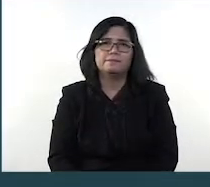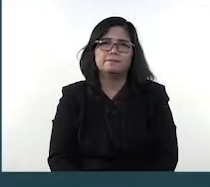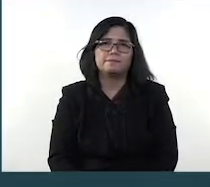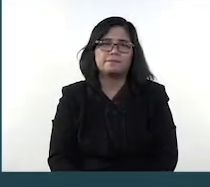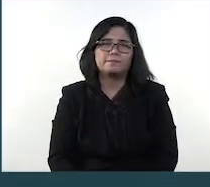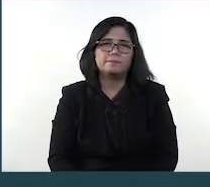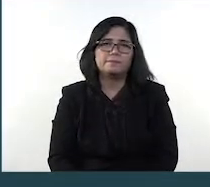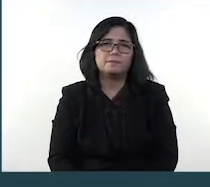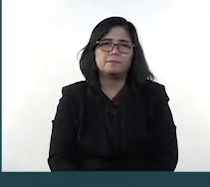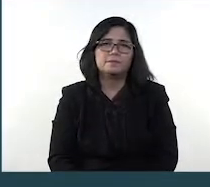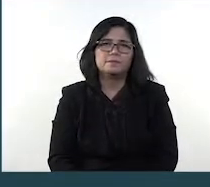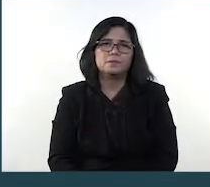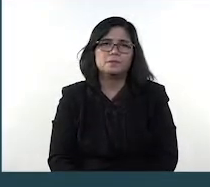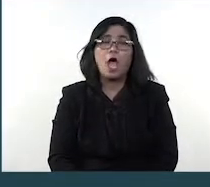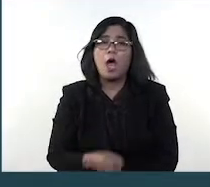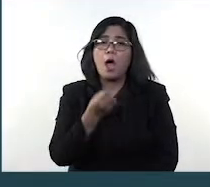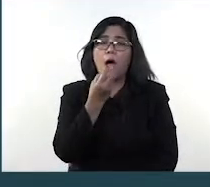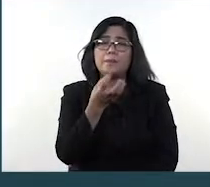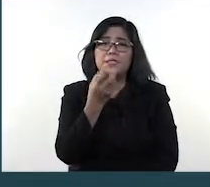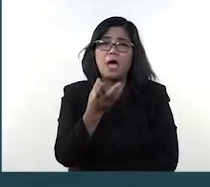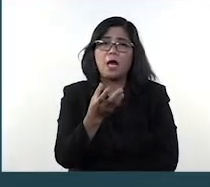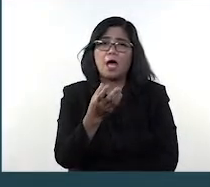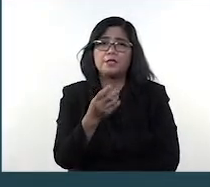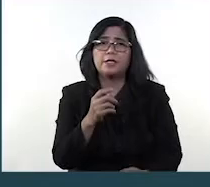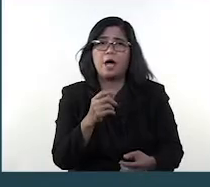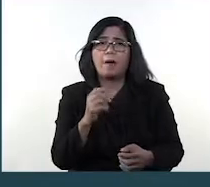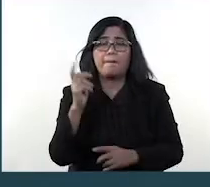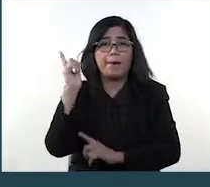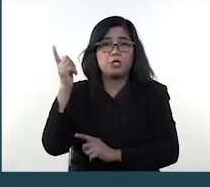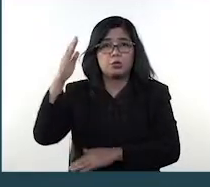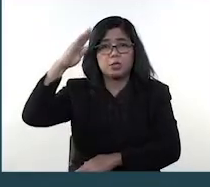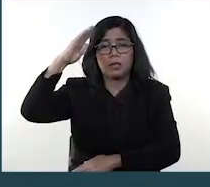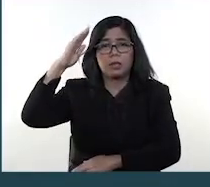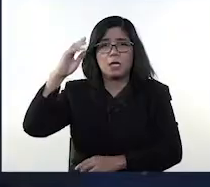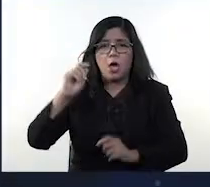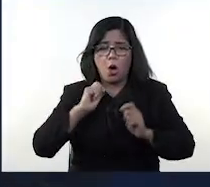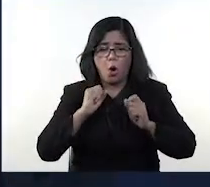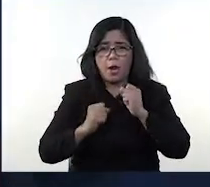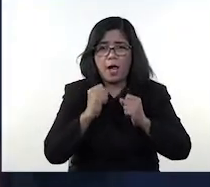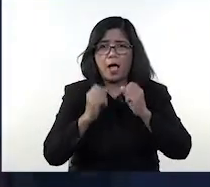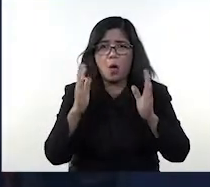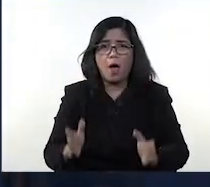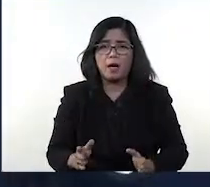Hai bicara tentang Hai olahragawan Hai dicentang